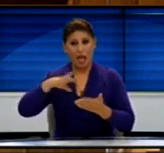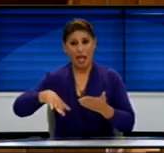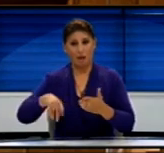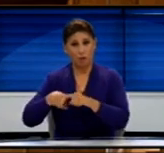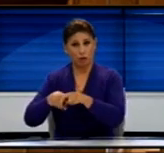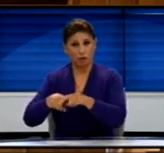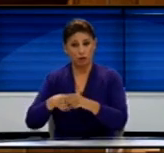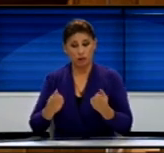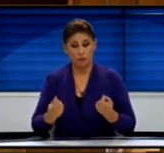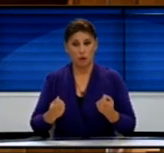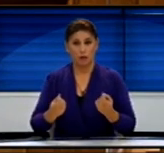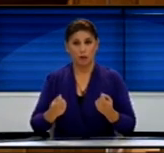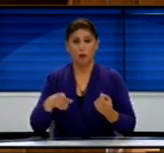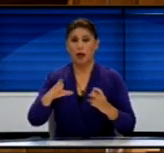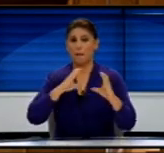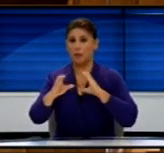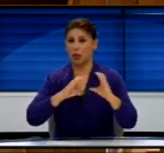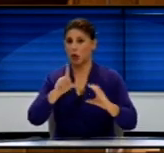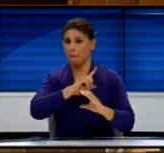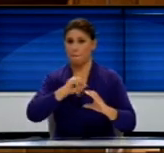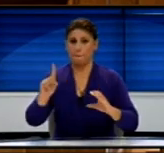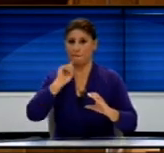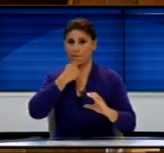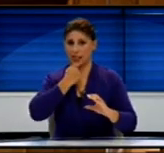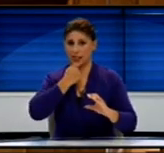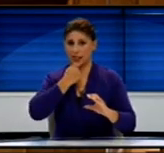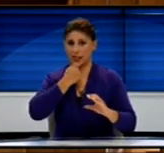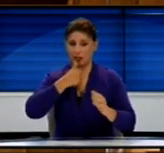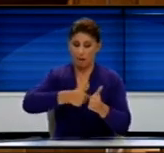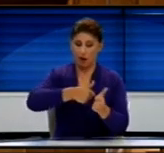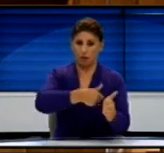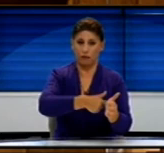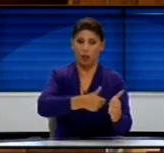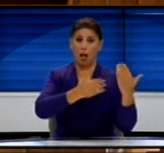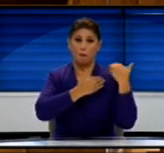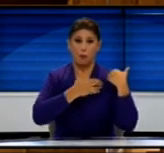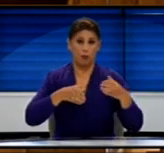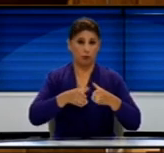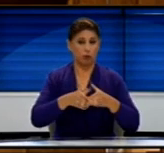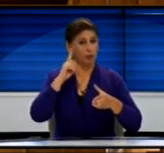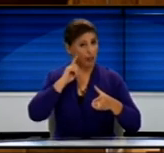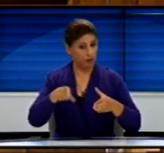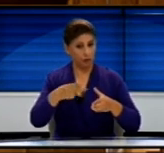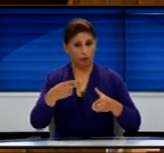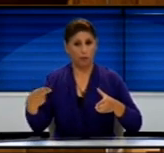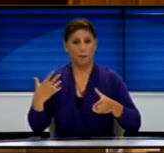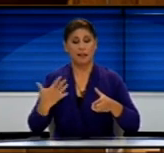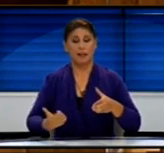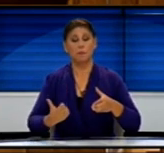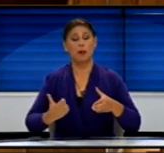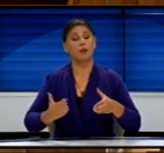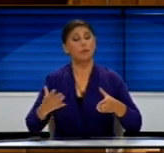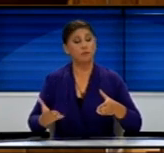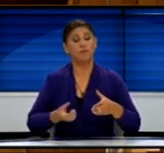προκάλεσαν την άρση του απορρίτου επικοινωνιών του. Η αρμόδια Επιτροπή να λάβει γνώση του θέματος και να υπάρξει